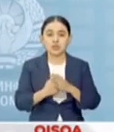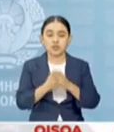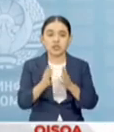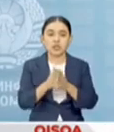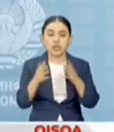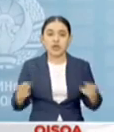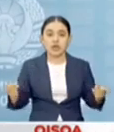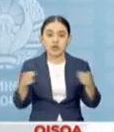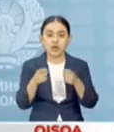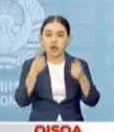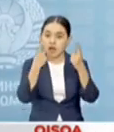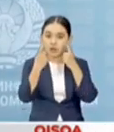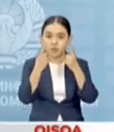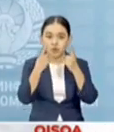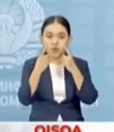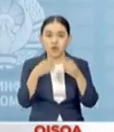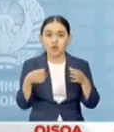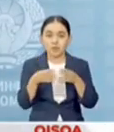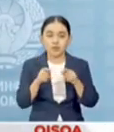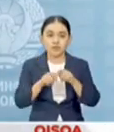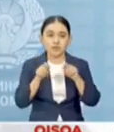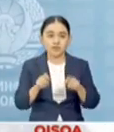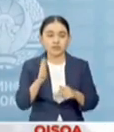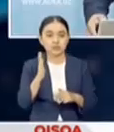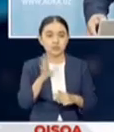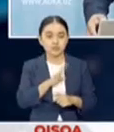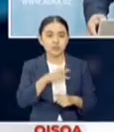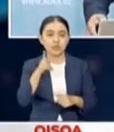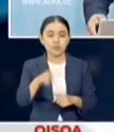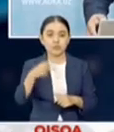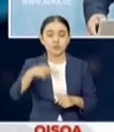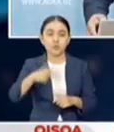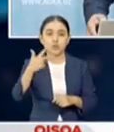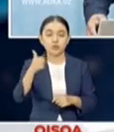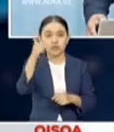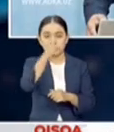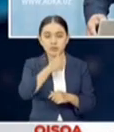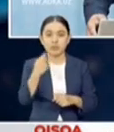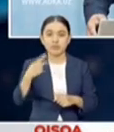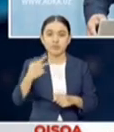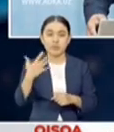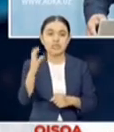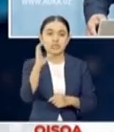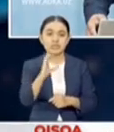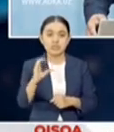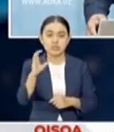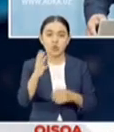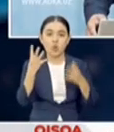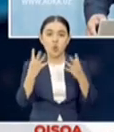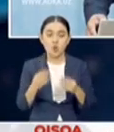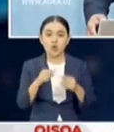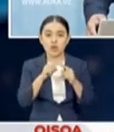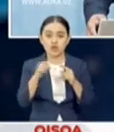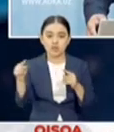keng qamrovli axborot kampaniyasi tashkil etildi. 2023 yilning 25 sentyabr kuniga